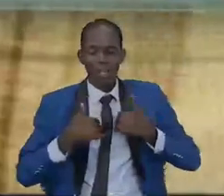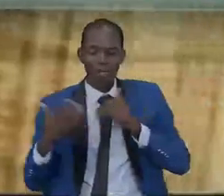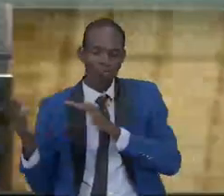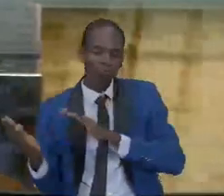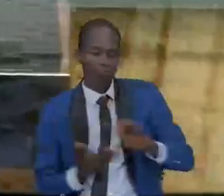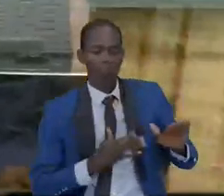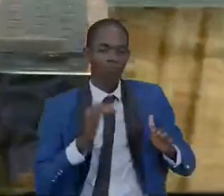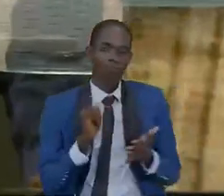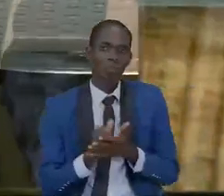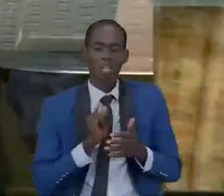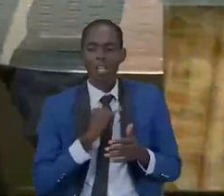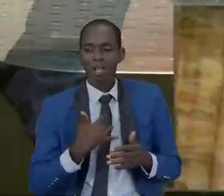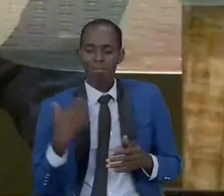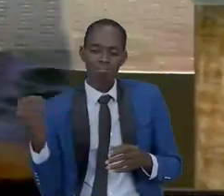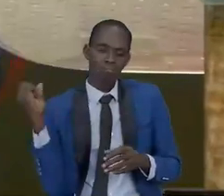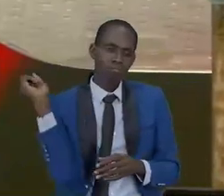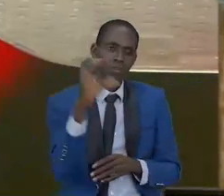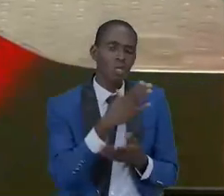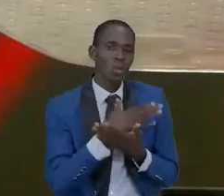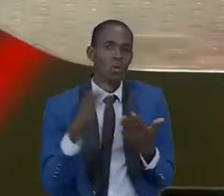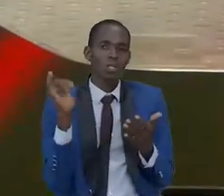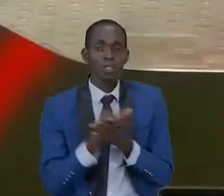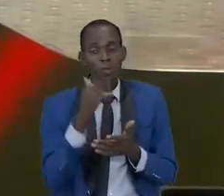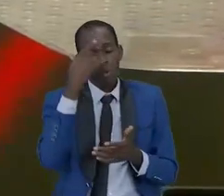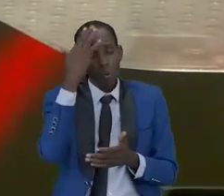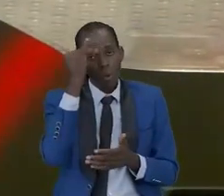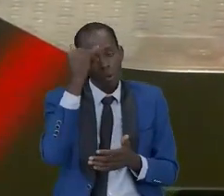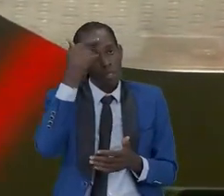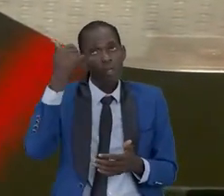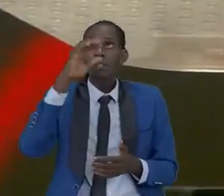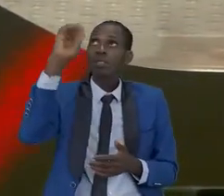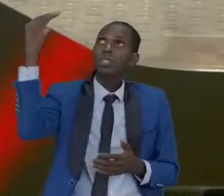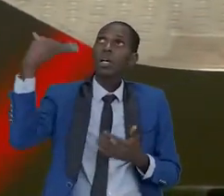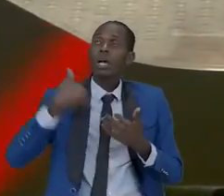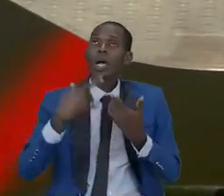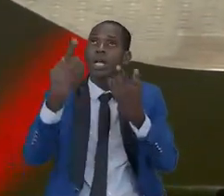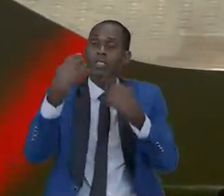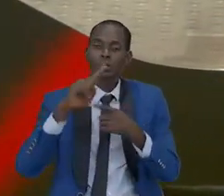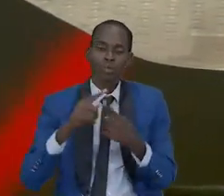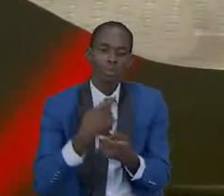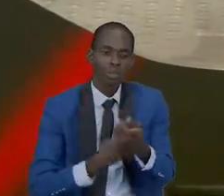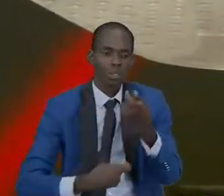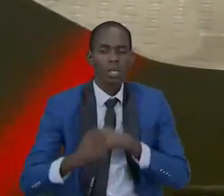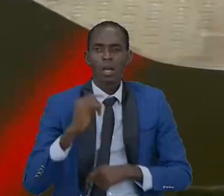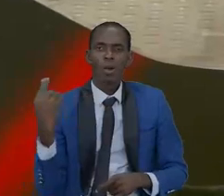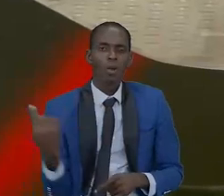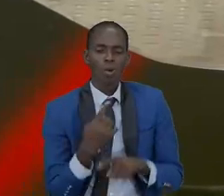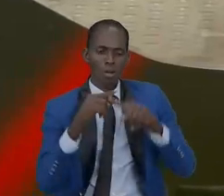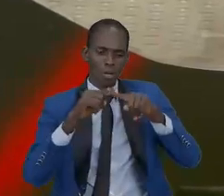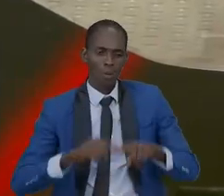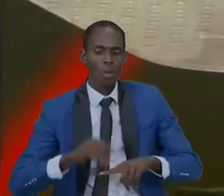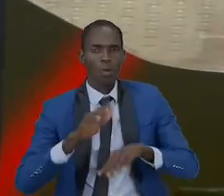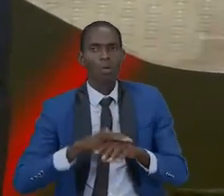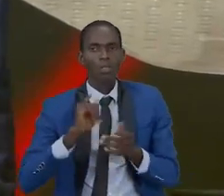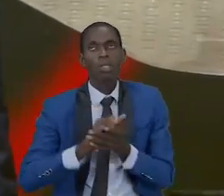j'ai jeté cela en l'air parce que la grâce est arrivée maintenant la grâce a pris place et je compte toujours sur la grâce de Dieu